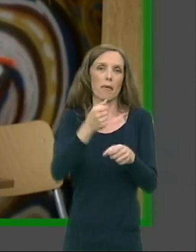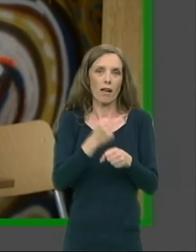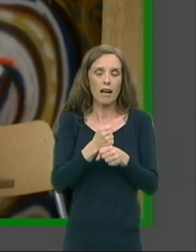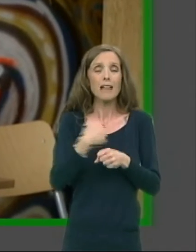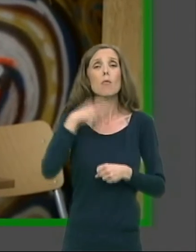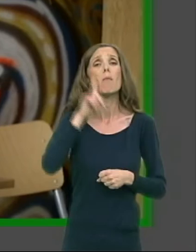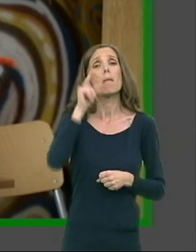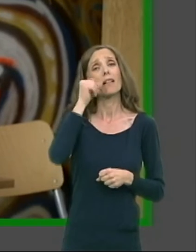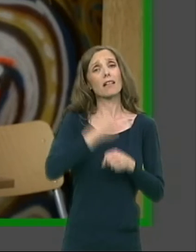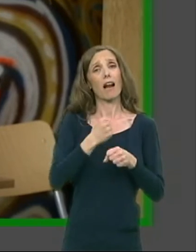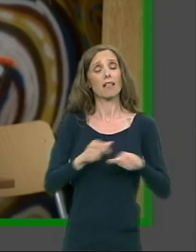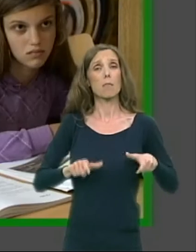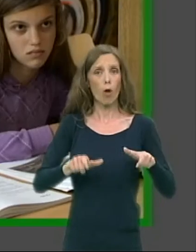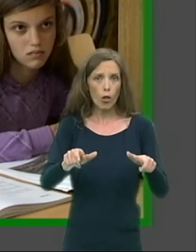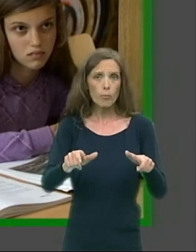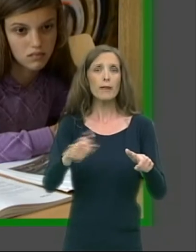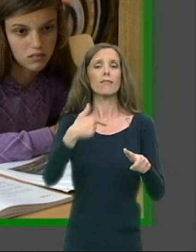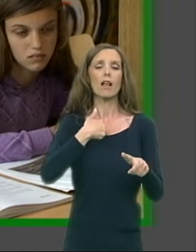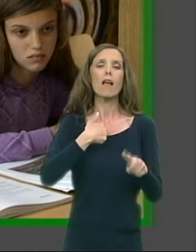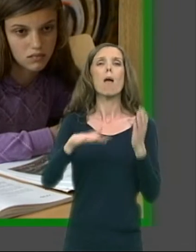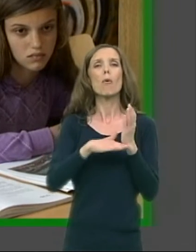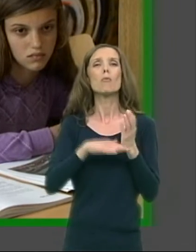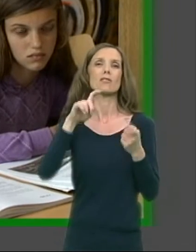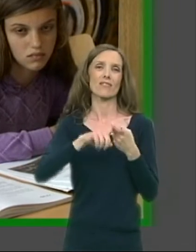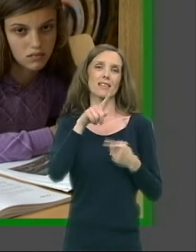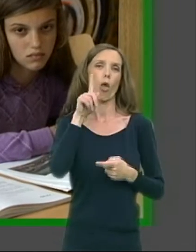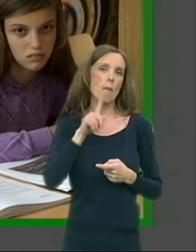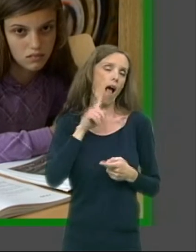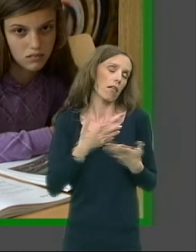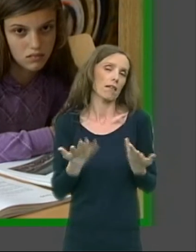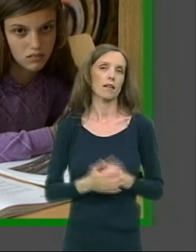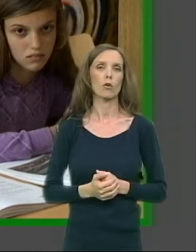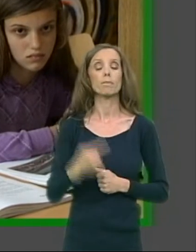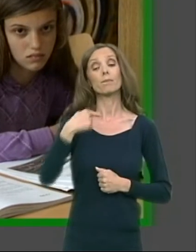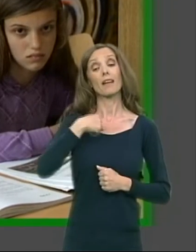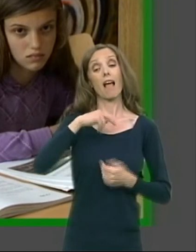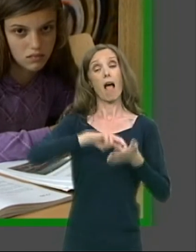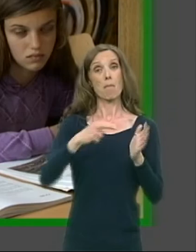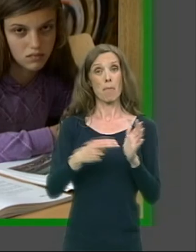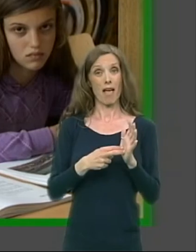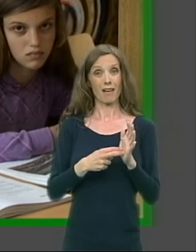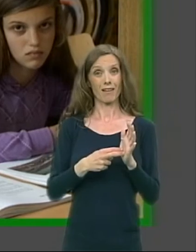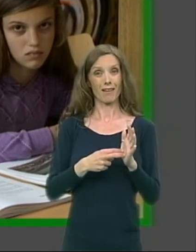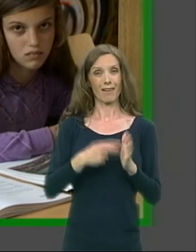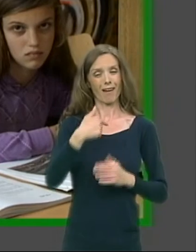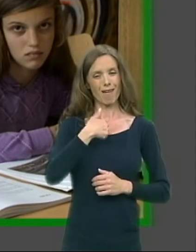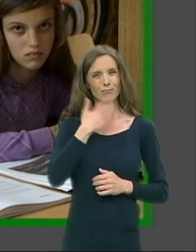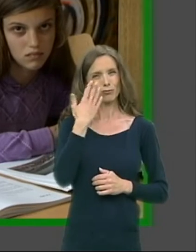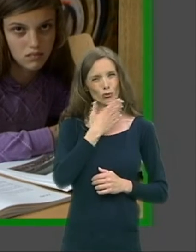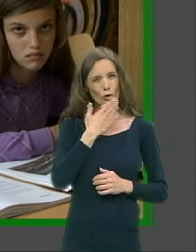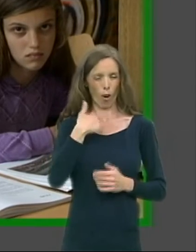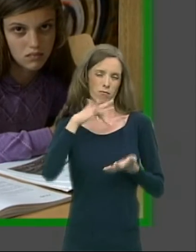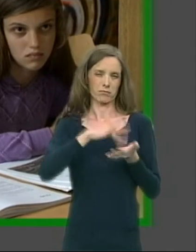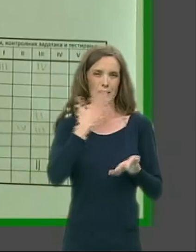oko maline i tako. Ja planiram da na moje školovanje i srednju školu nastavim u Valjevu, pošto da imam dosta